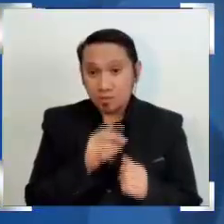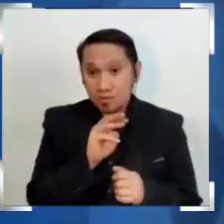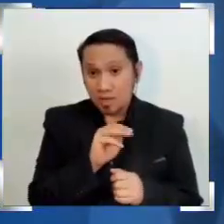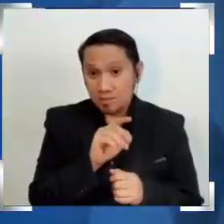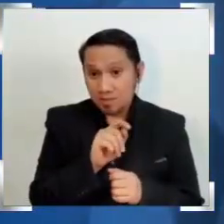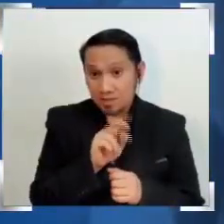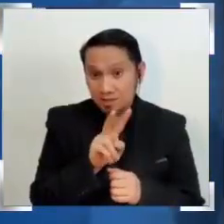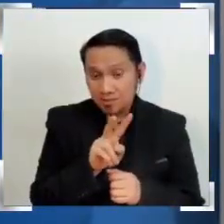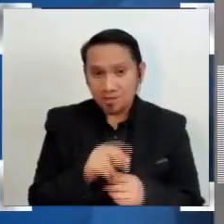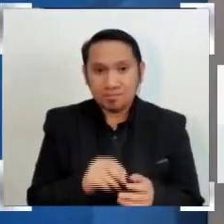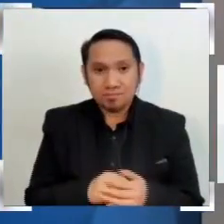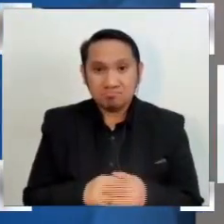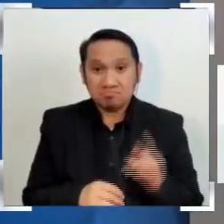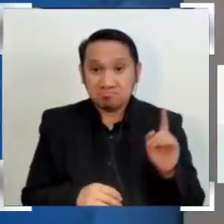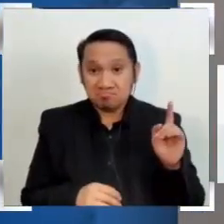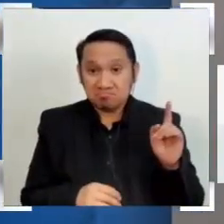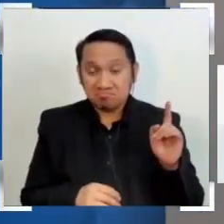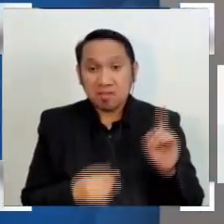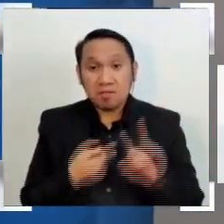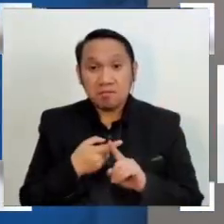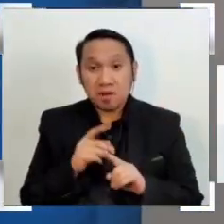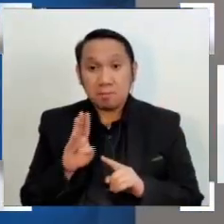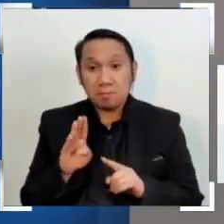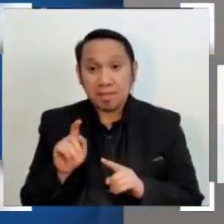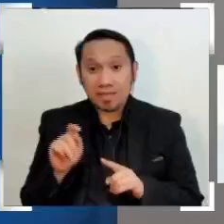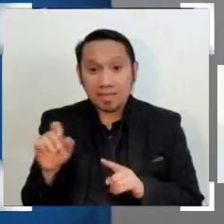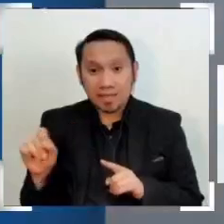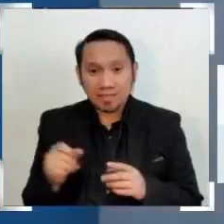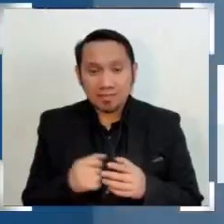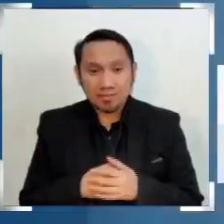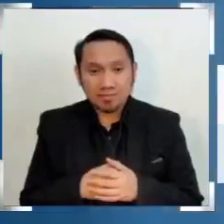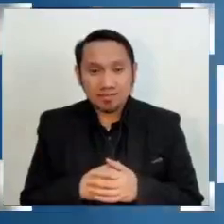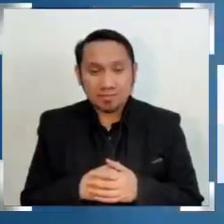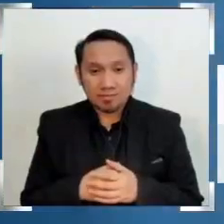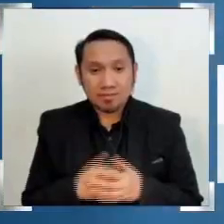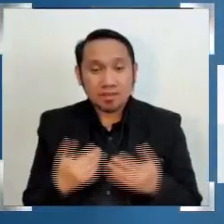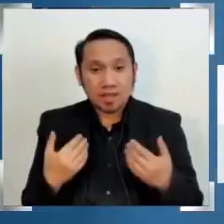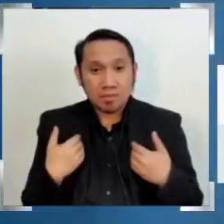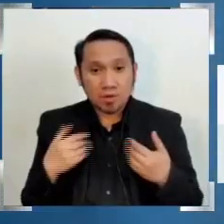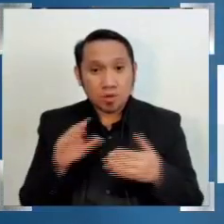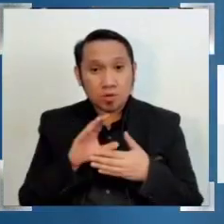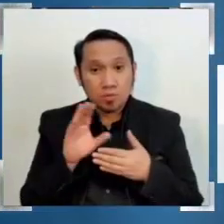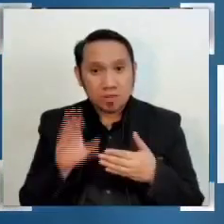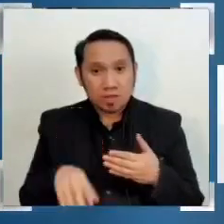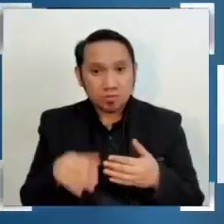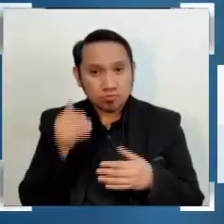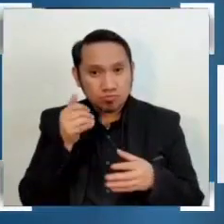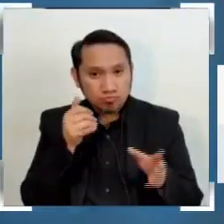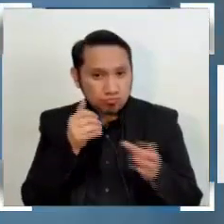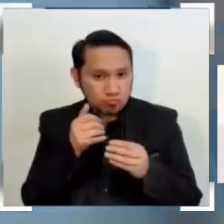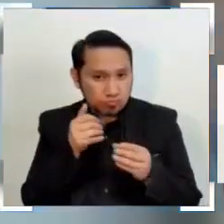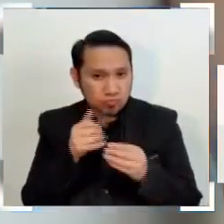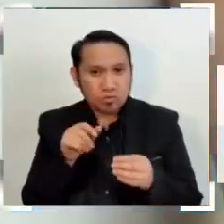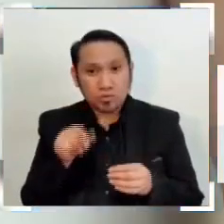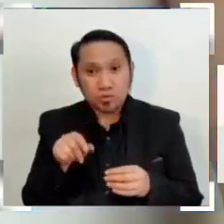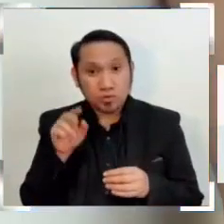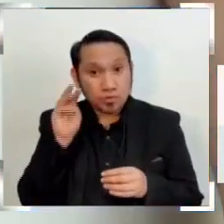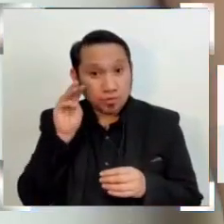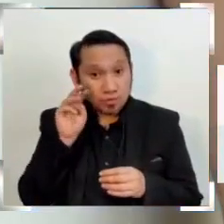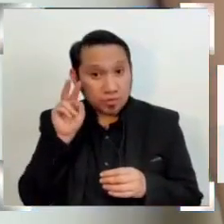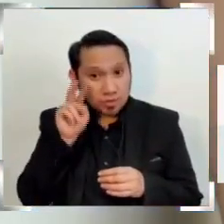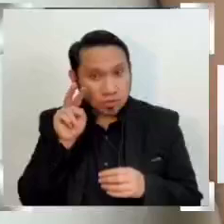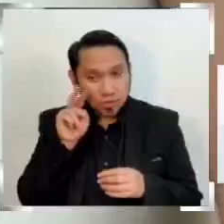V ng BTS. Ayon sa label ng IU, nakumpleto na ang shooting ng kanyang music video kung saan may